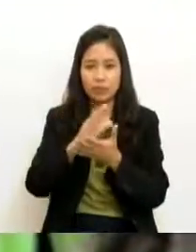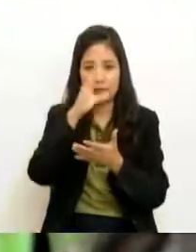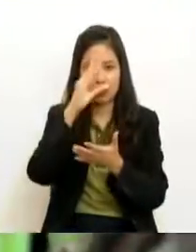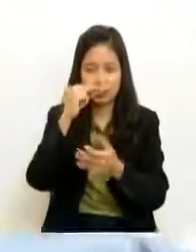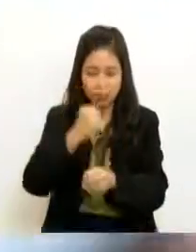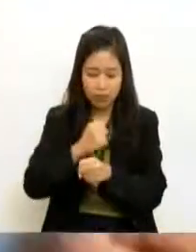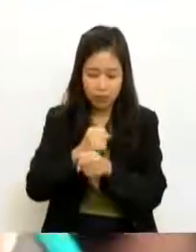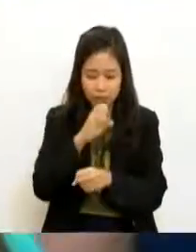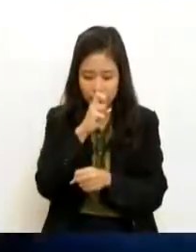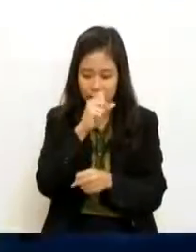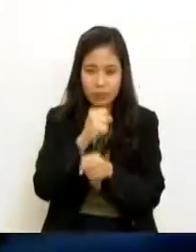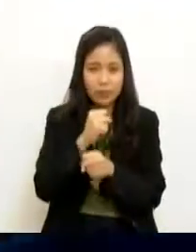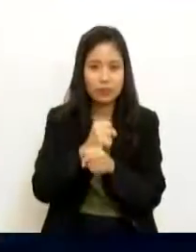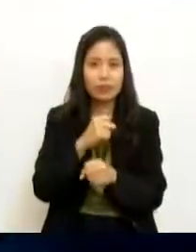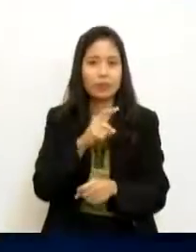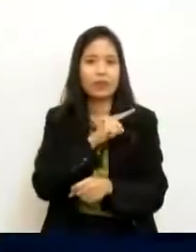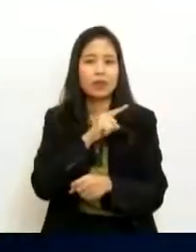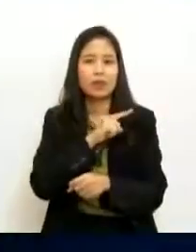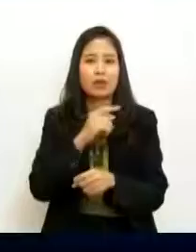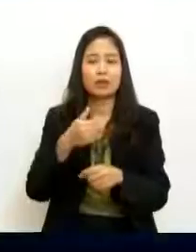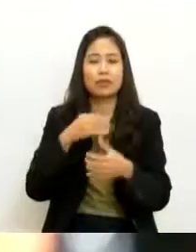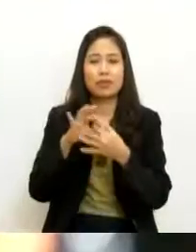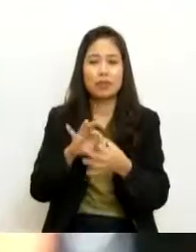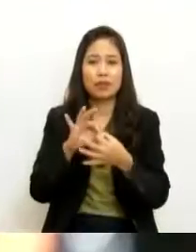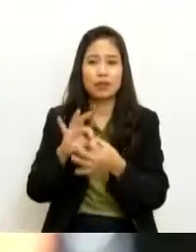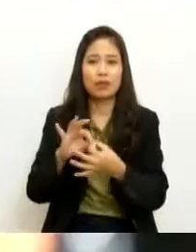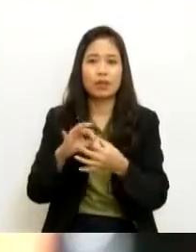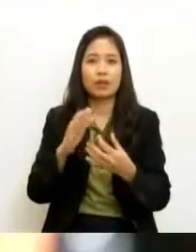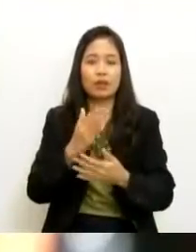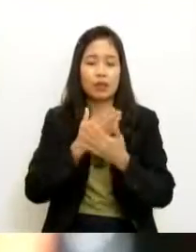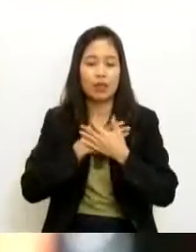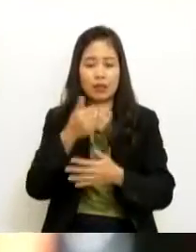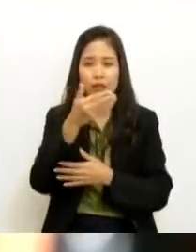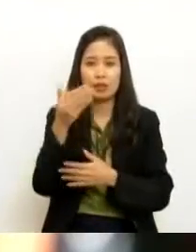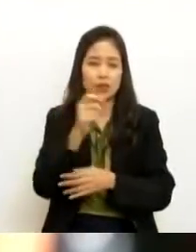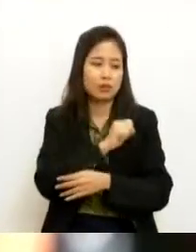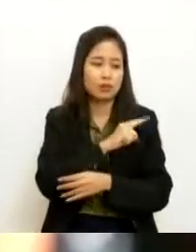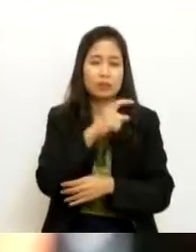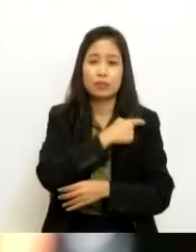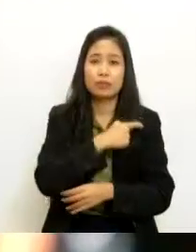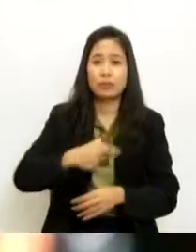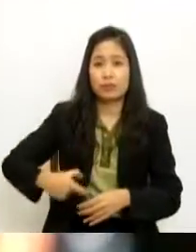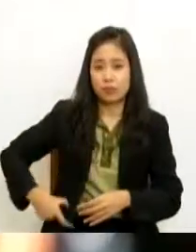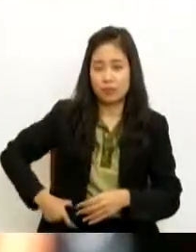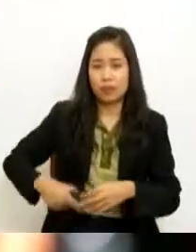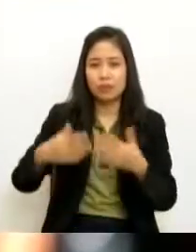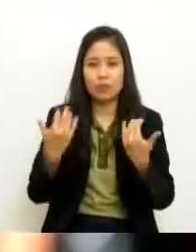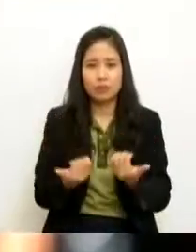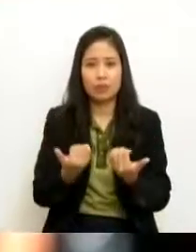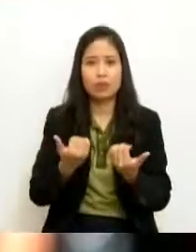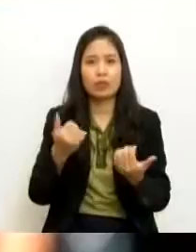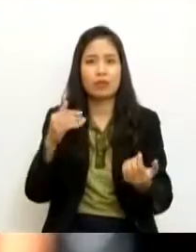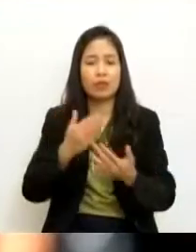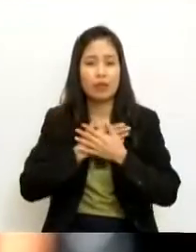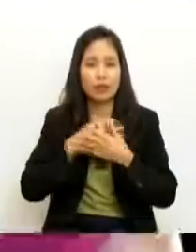กรรมจะสอดคล้องกับ3รักค่ะคือรักชาติศาสนาพระมหากษัตริย์นะคะก็จะเป็นกิจกรรมเกี่ยวกับการอนุรักษ์สิ่ง